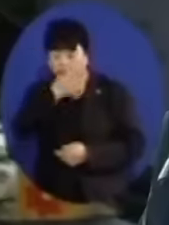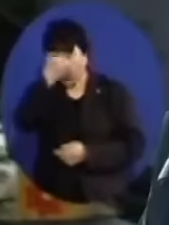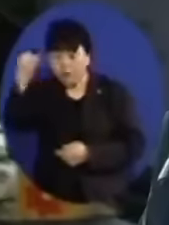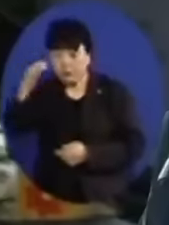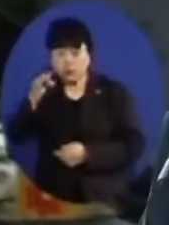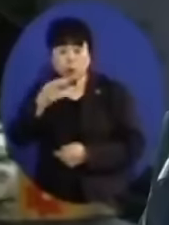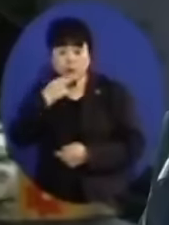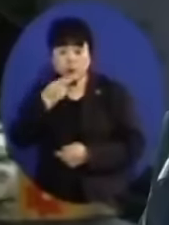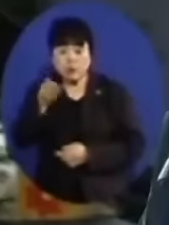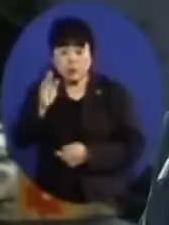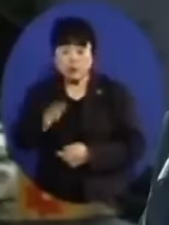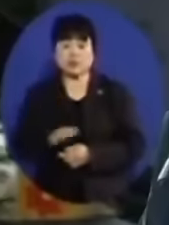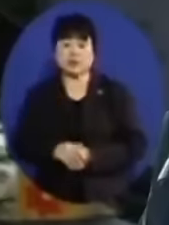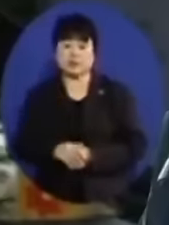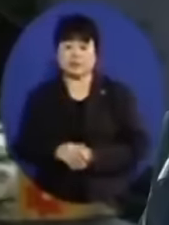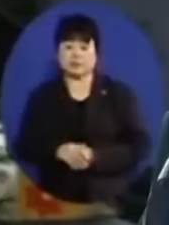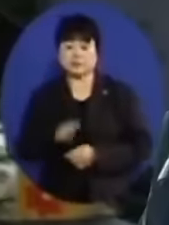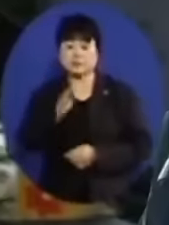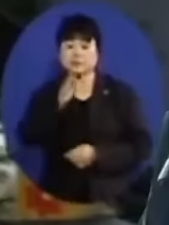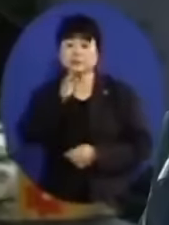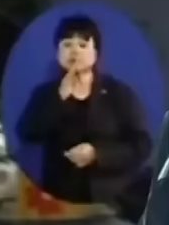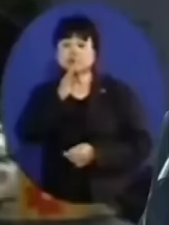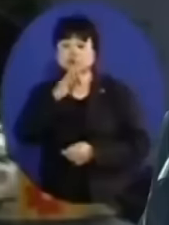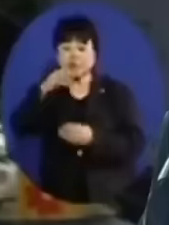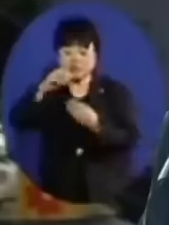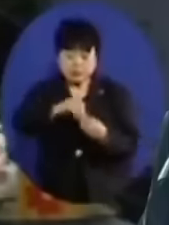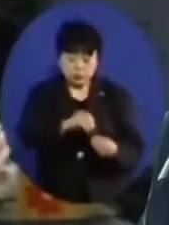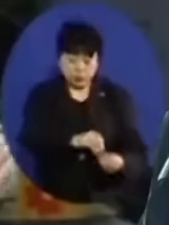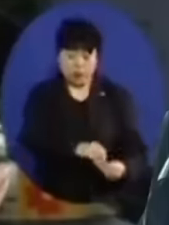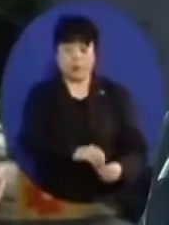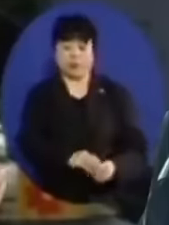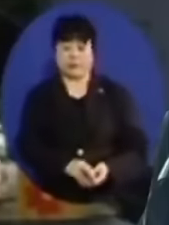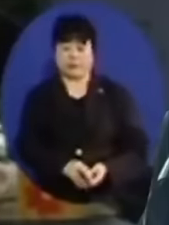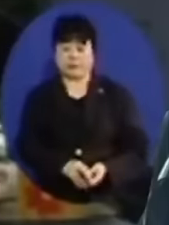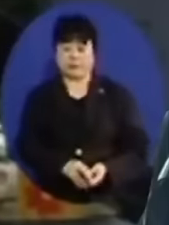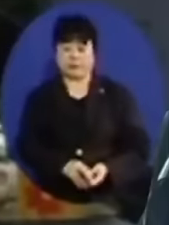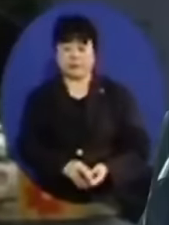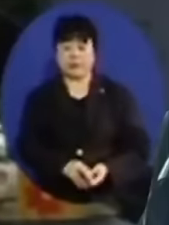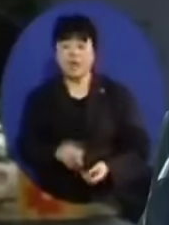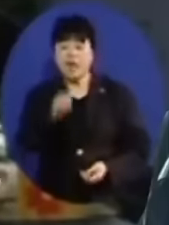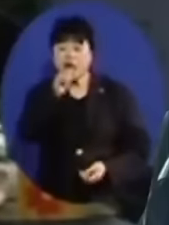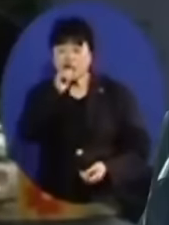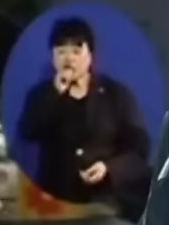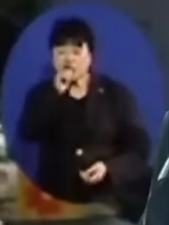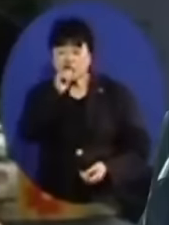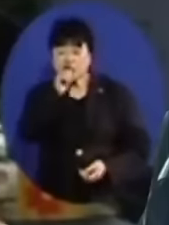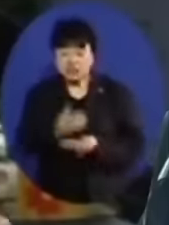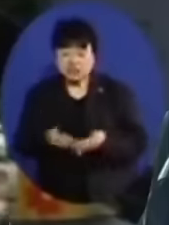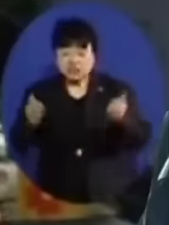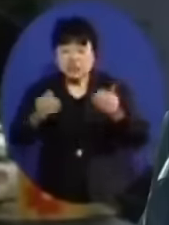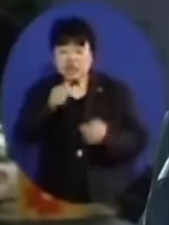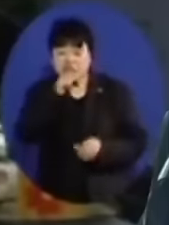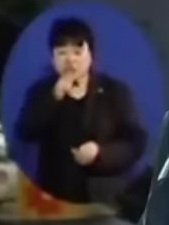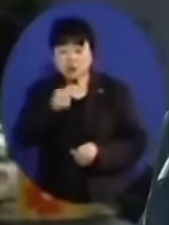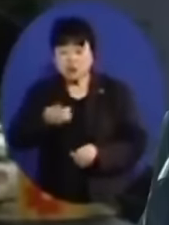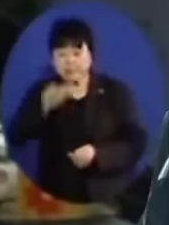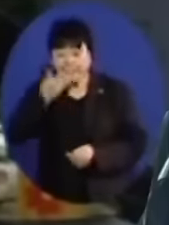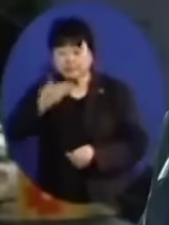그러나 우리 부조전내로 상속이 내오는 놋그릇과 놋젓갈, 놋숟갈이